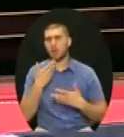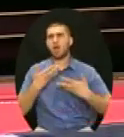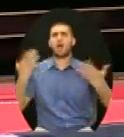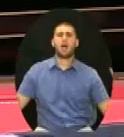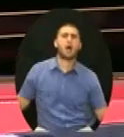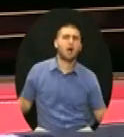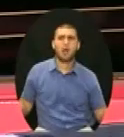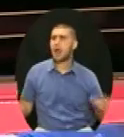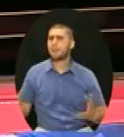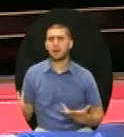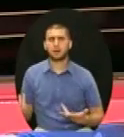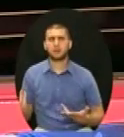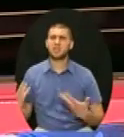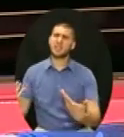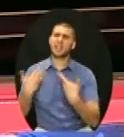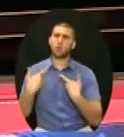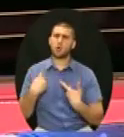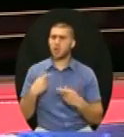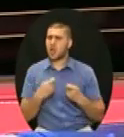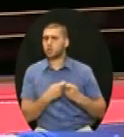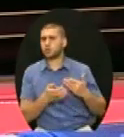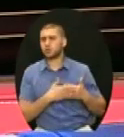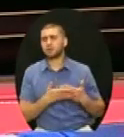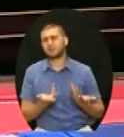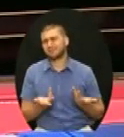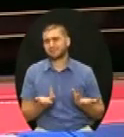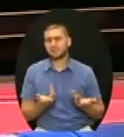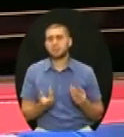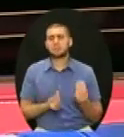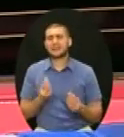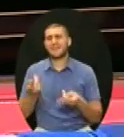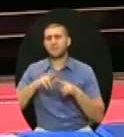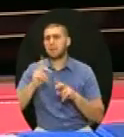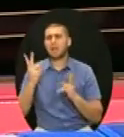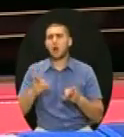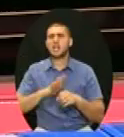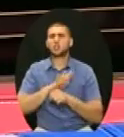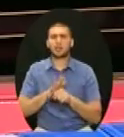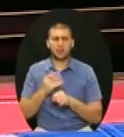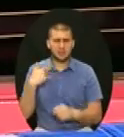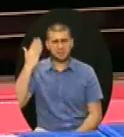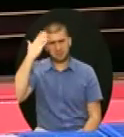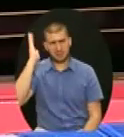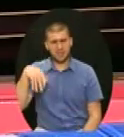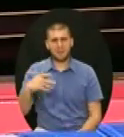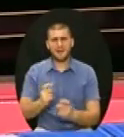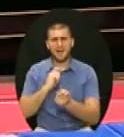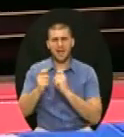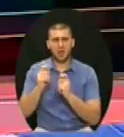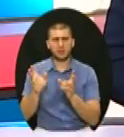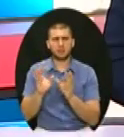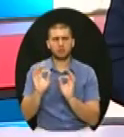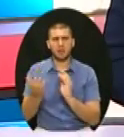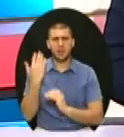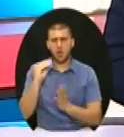גוואלד, תתקפו אותי, לא את אשתי. זה באמת, מי משתכנע מזה? כמו, אני לא מכיר את הרעיון הזה, את הפרומו